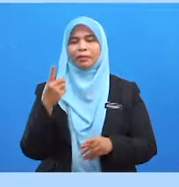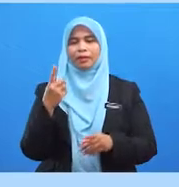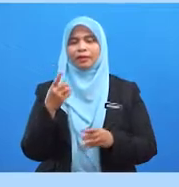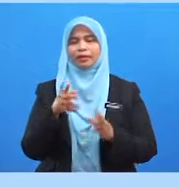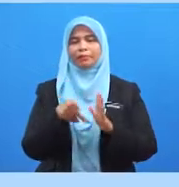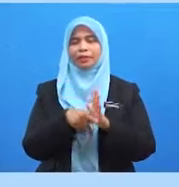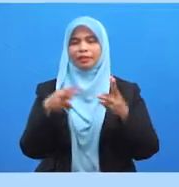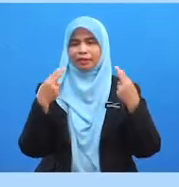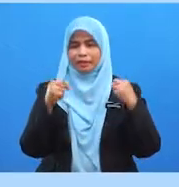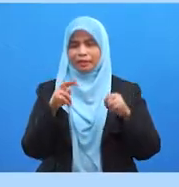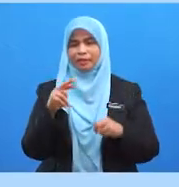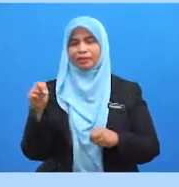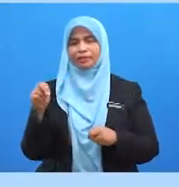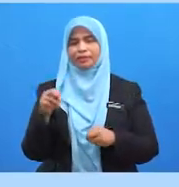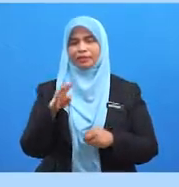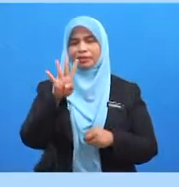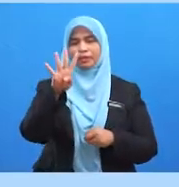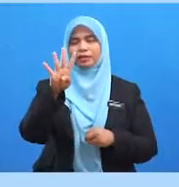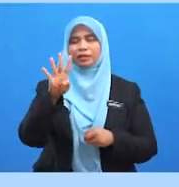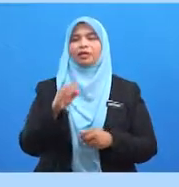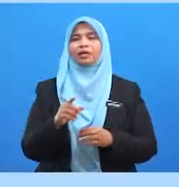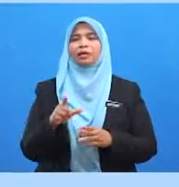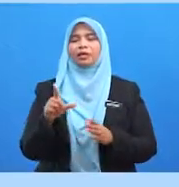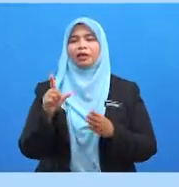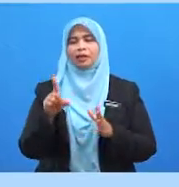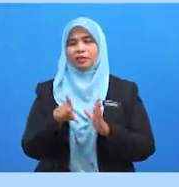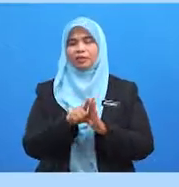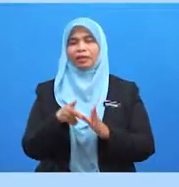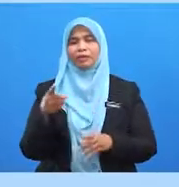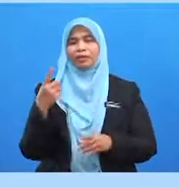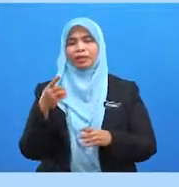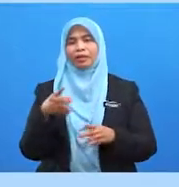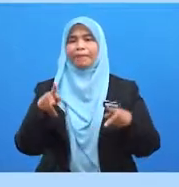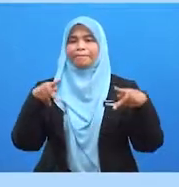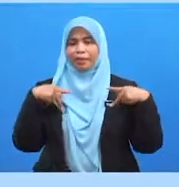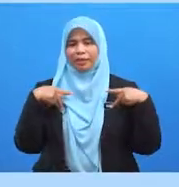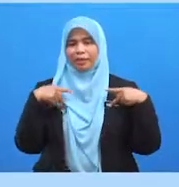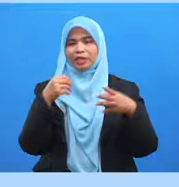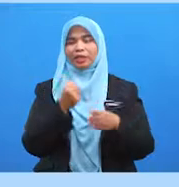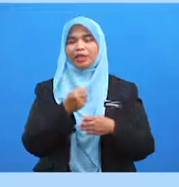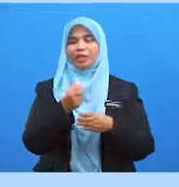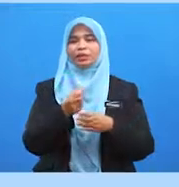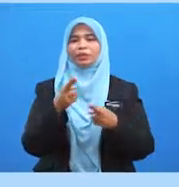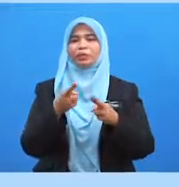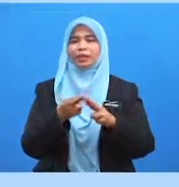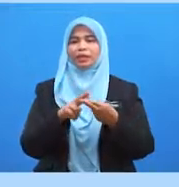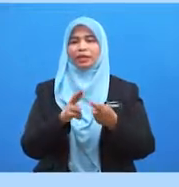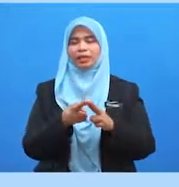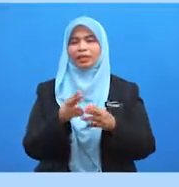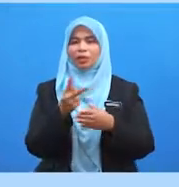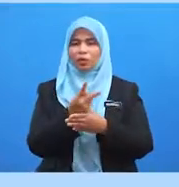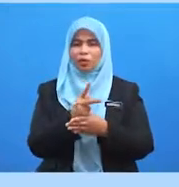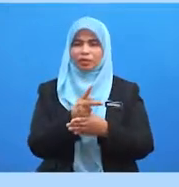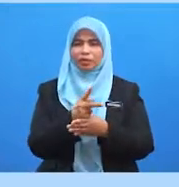perniagaan, yang keempat, latar belakang pemilik atau rakan kongsi,